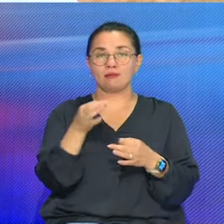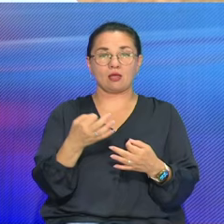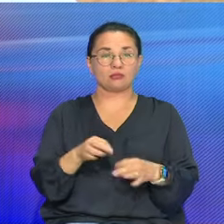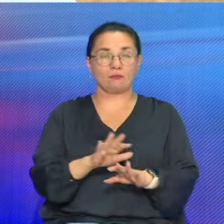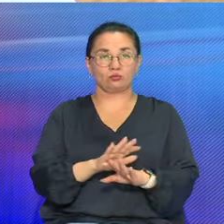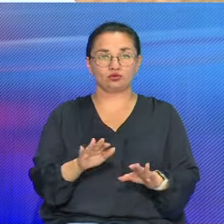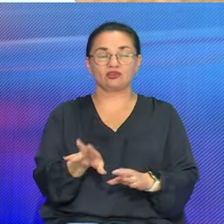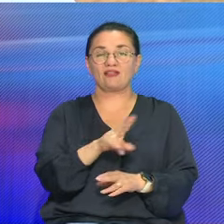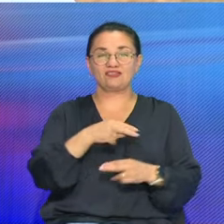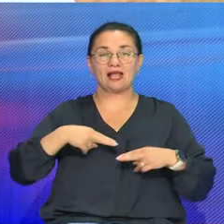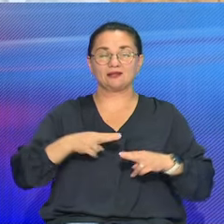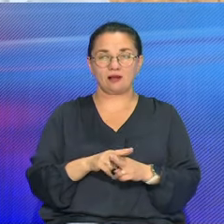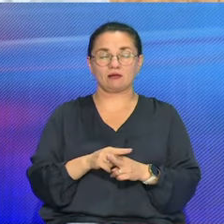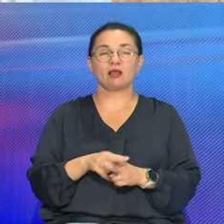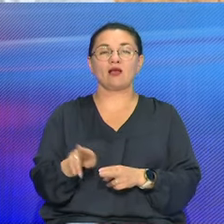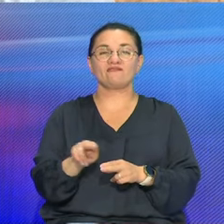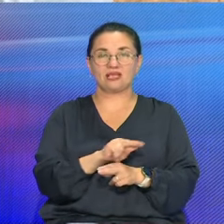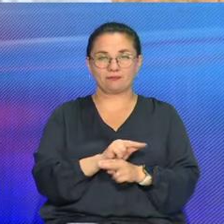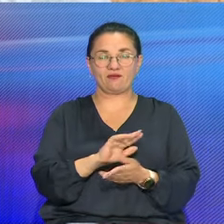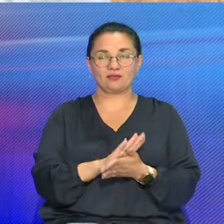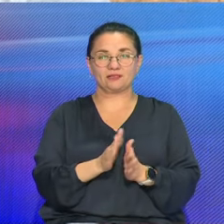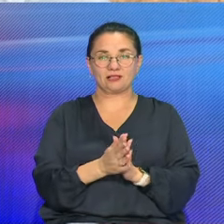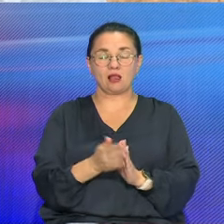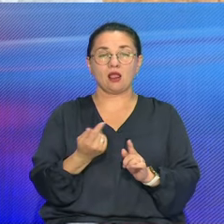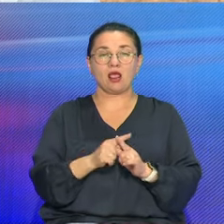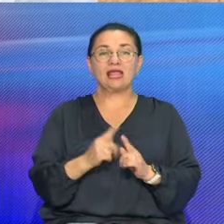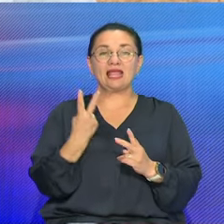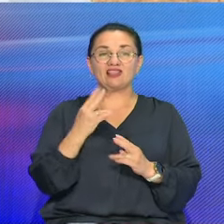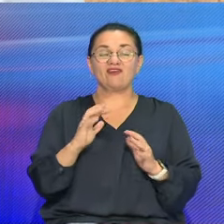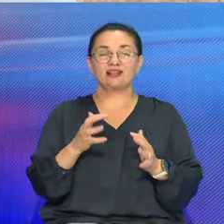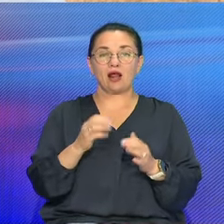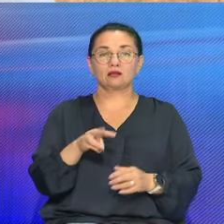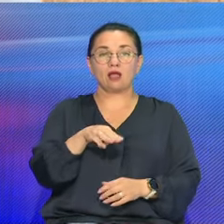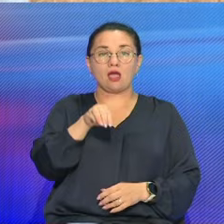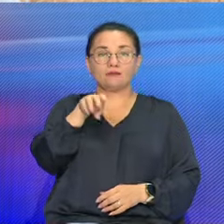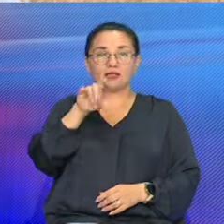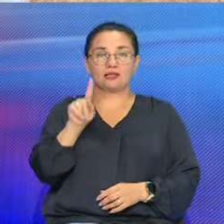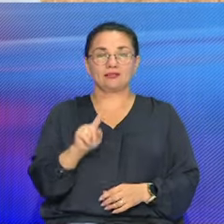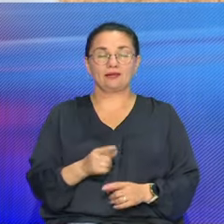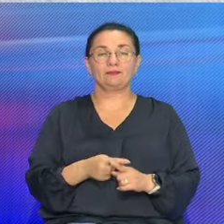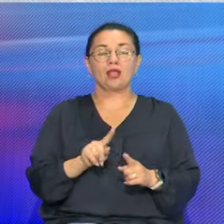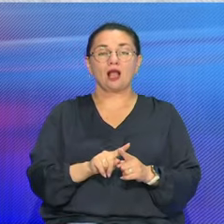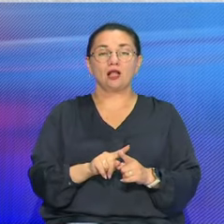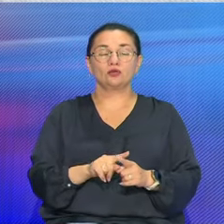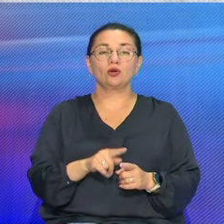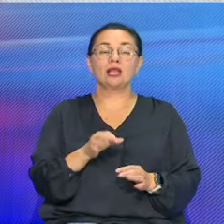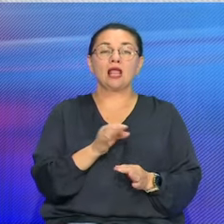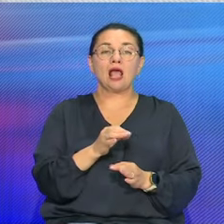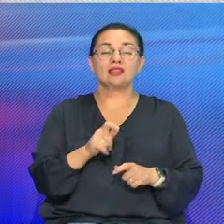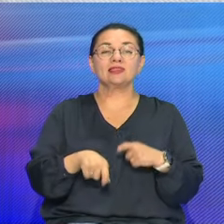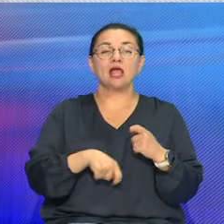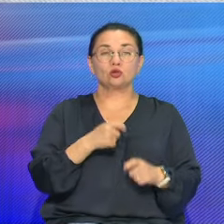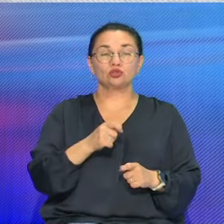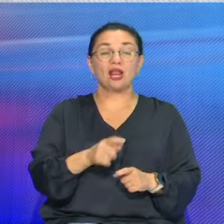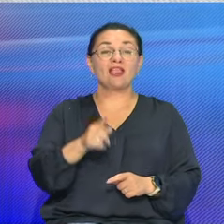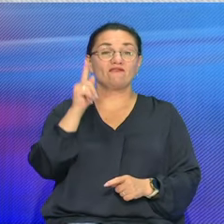исправном состоянии и работает в поле. Это 2 трактора МТЗ тягового класса до 80 лошадиных сил. Нарушение в тот момент